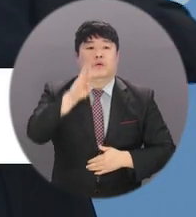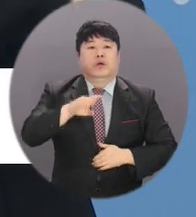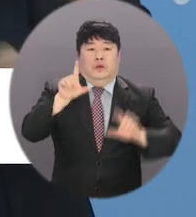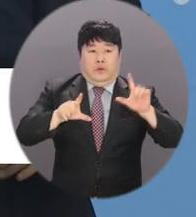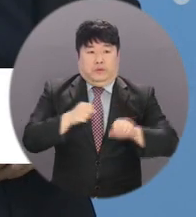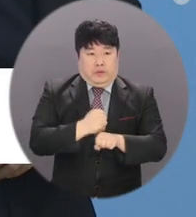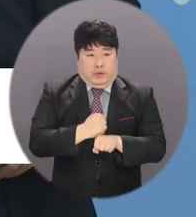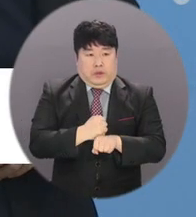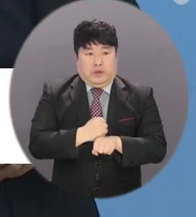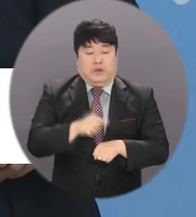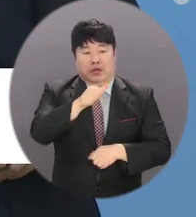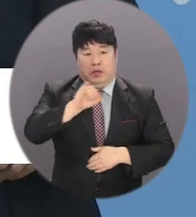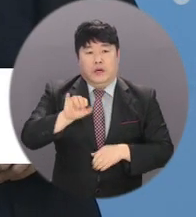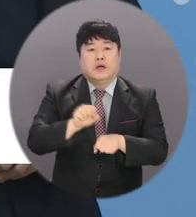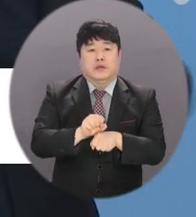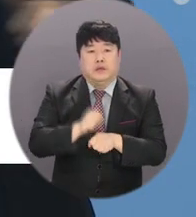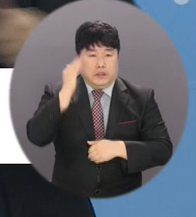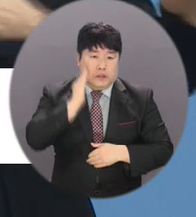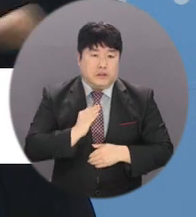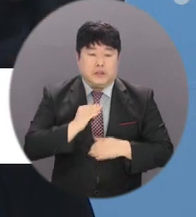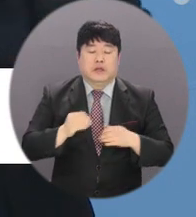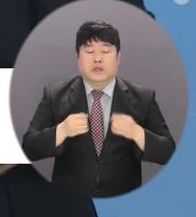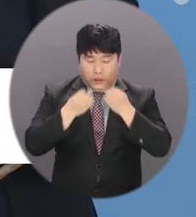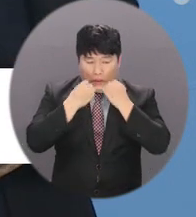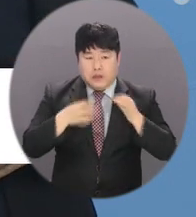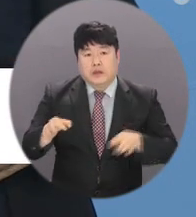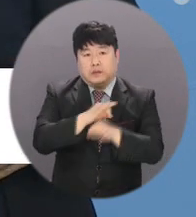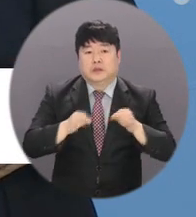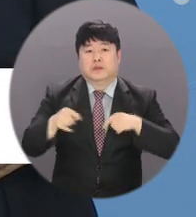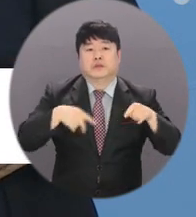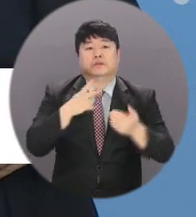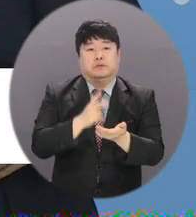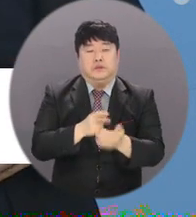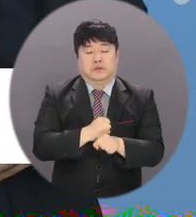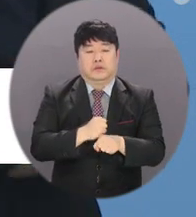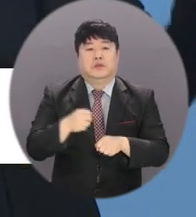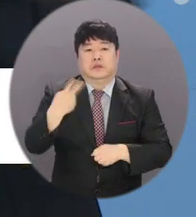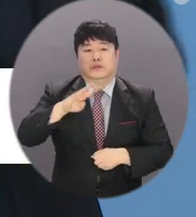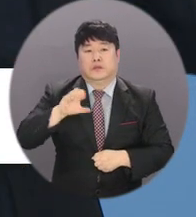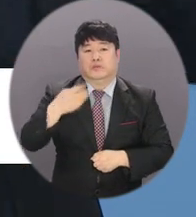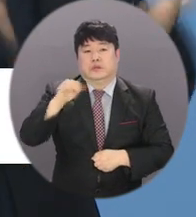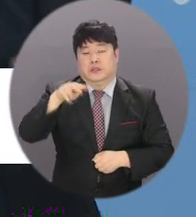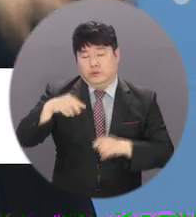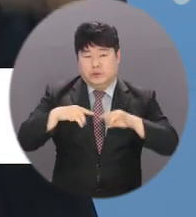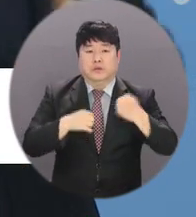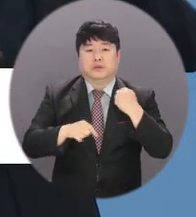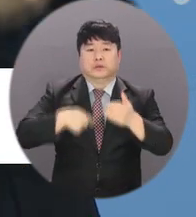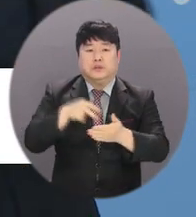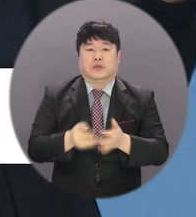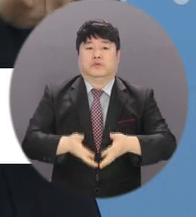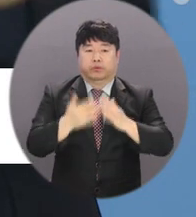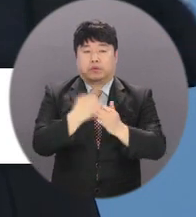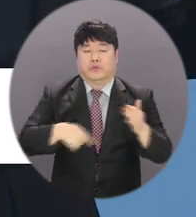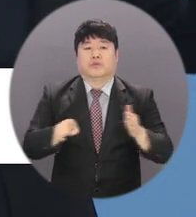광주형 AI 그린 뉴딜 및 2045년 탄소중립 에너지 자립도시 실현을 위해